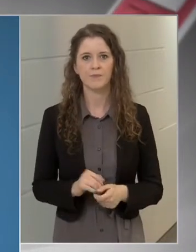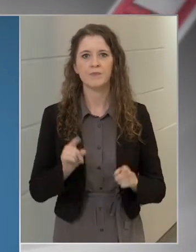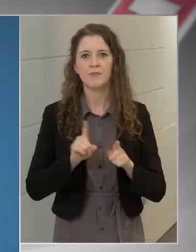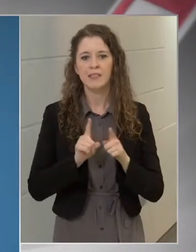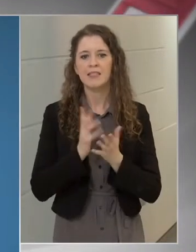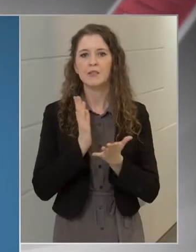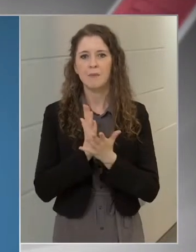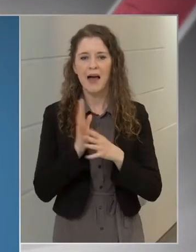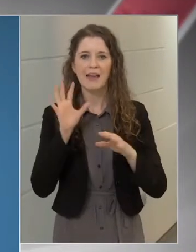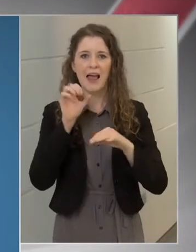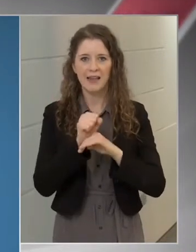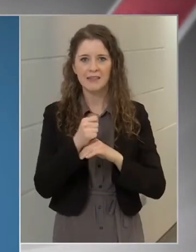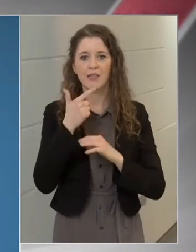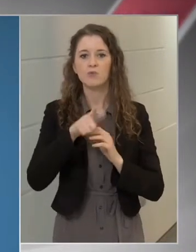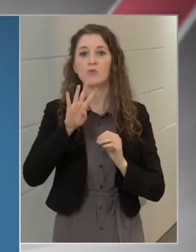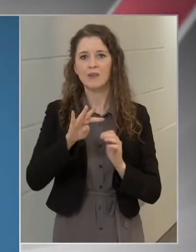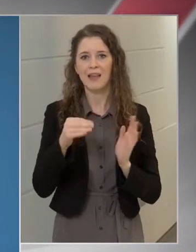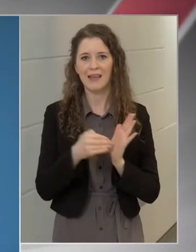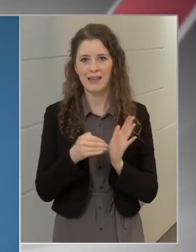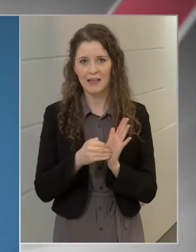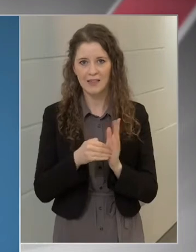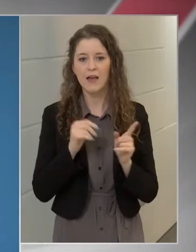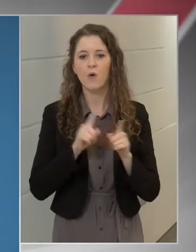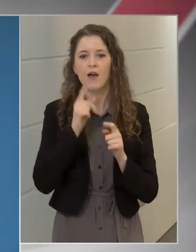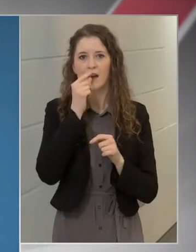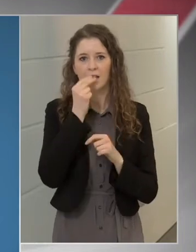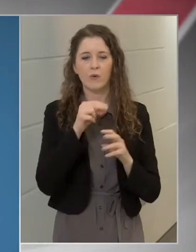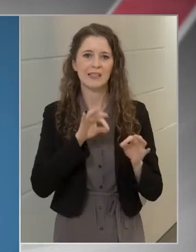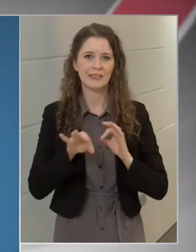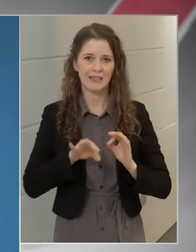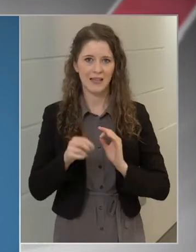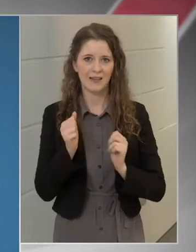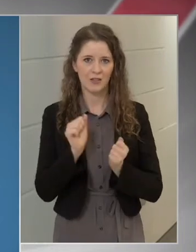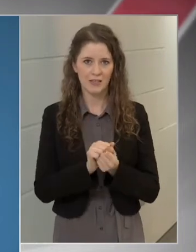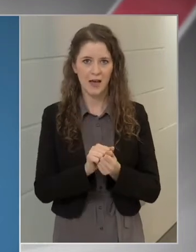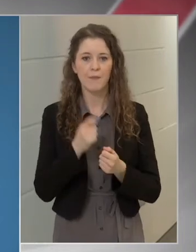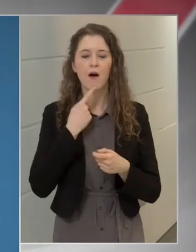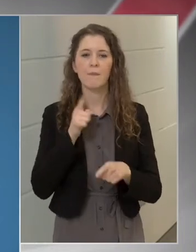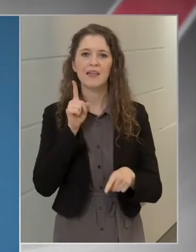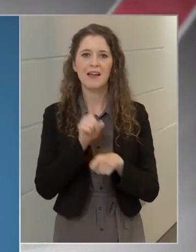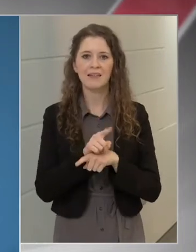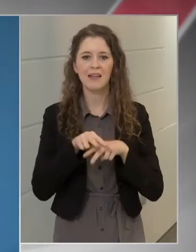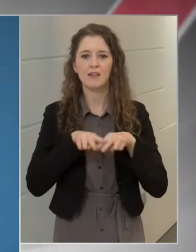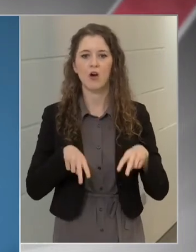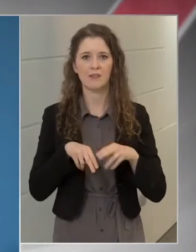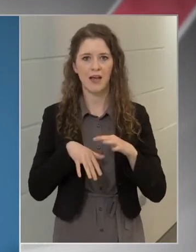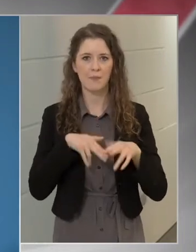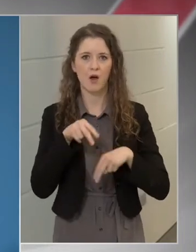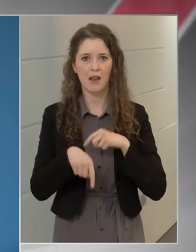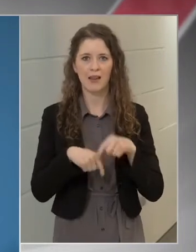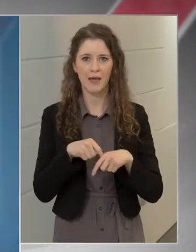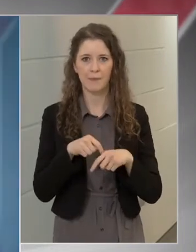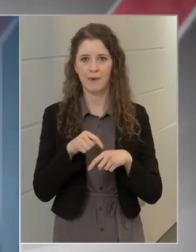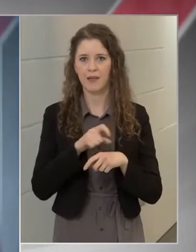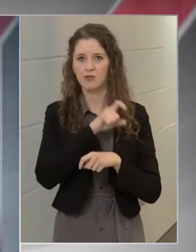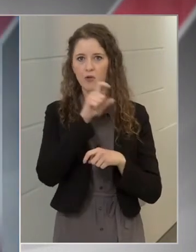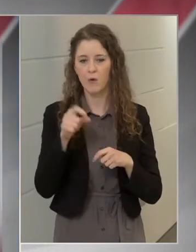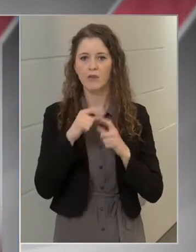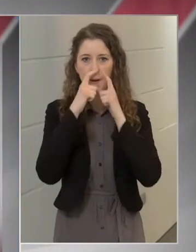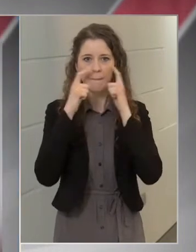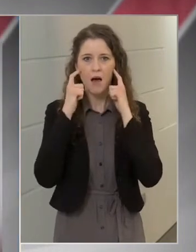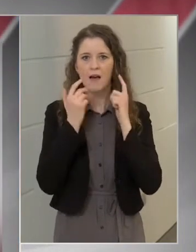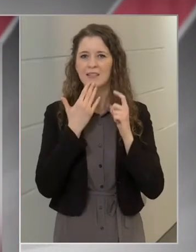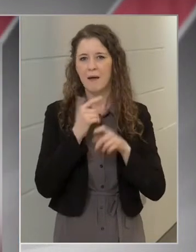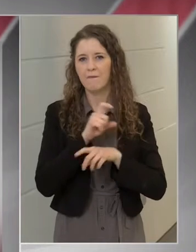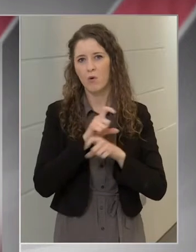így meghaladja a 24 ezeret azon rendőri intézkedéseink száma, amelyet a rendelet hatályba lépése után a maszkviselési kötelezettség figyelmen